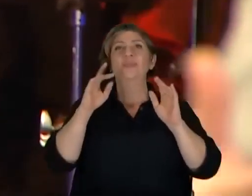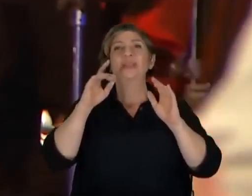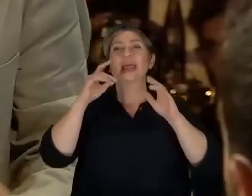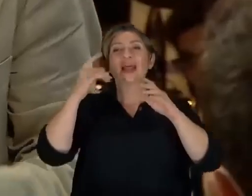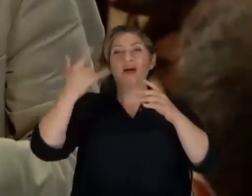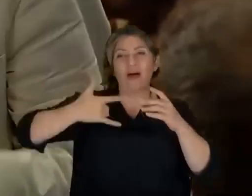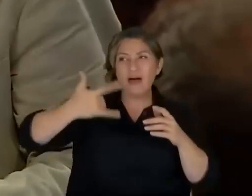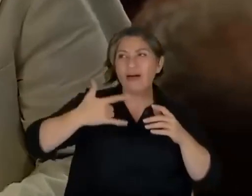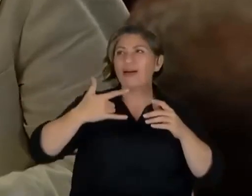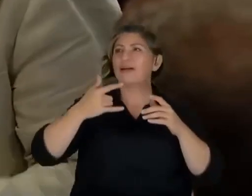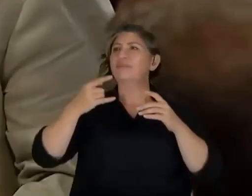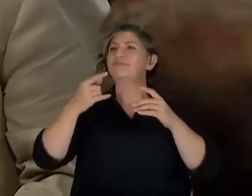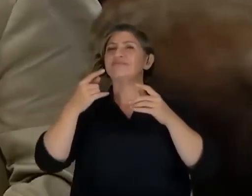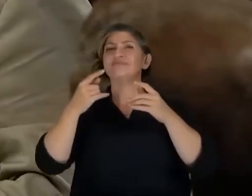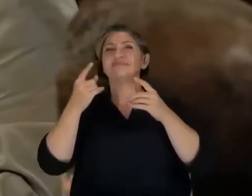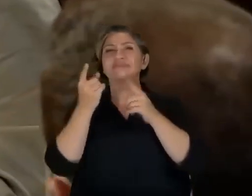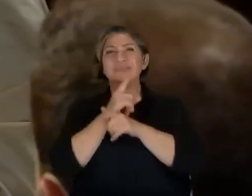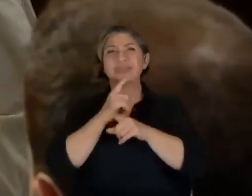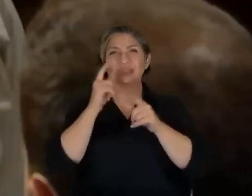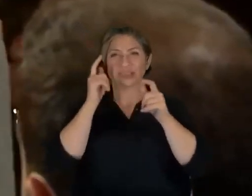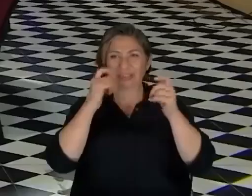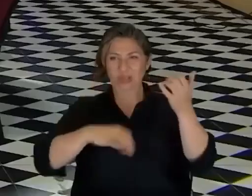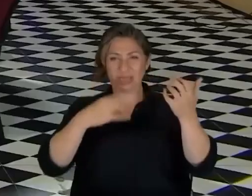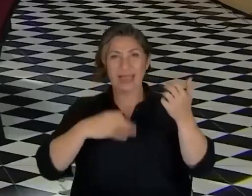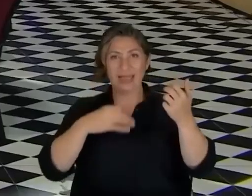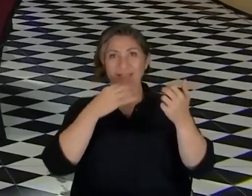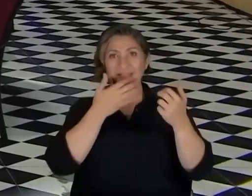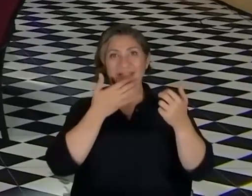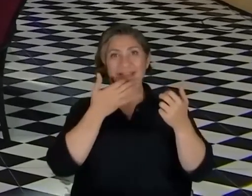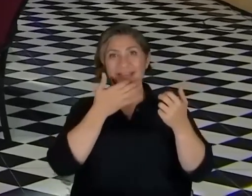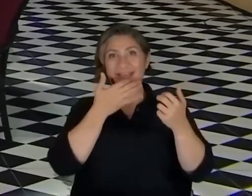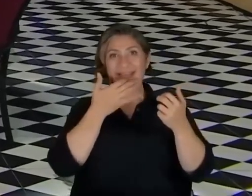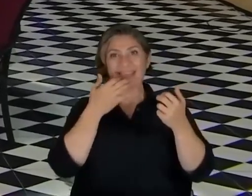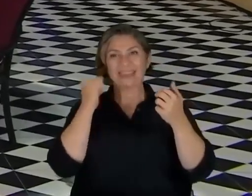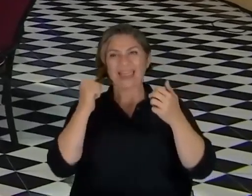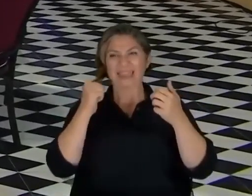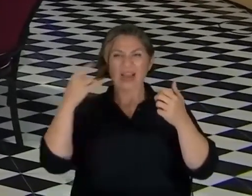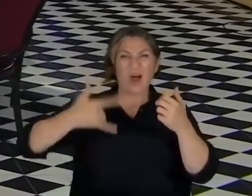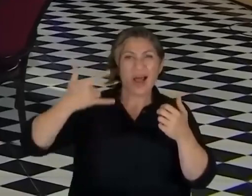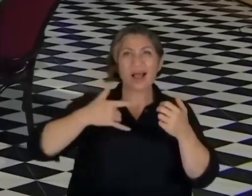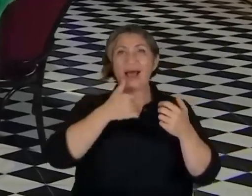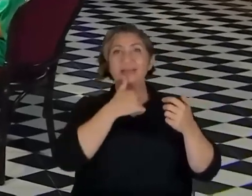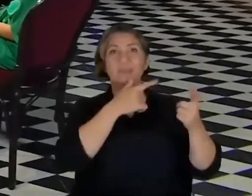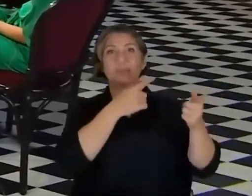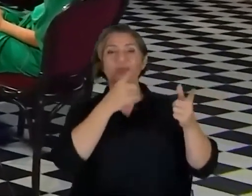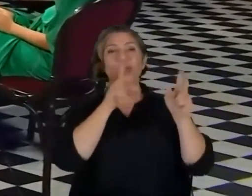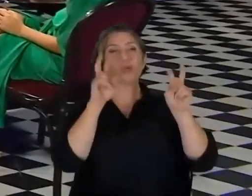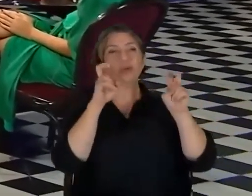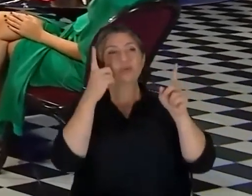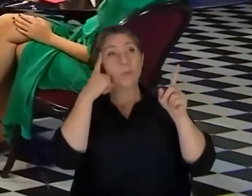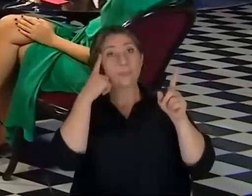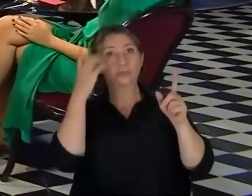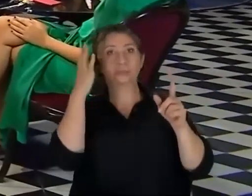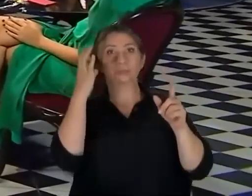blues ve rock'n'roll ve rock çok da seviyorum. Hard rock çalan adamları, bu konuda çok